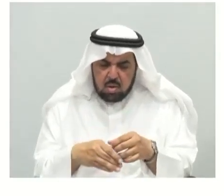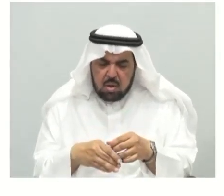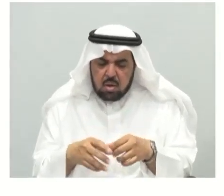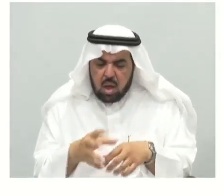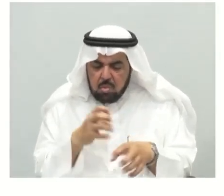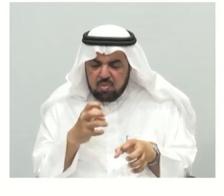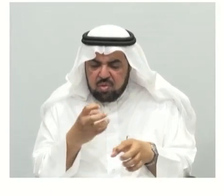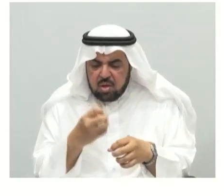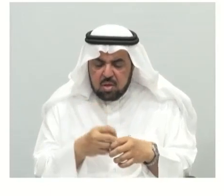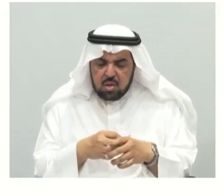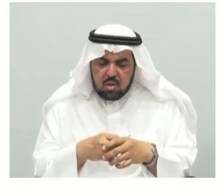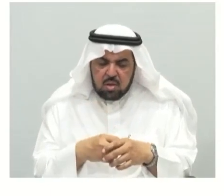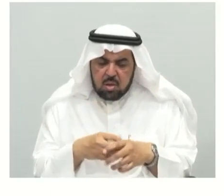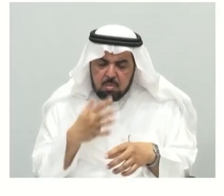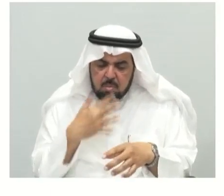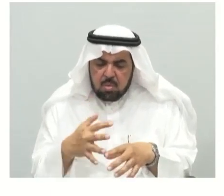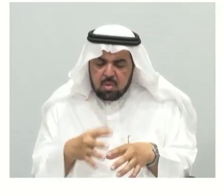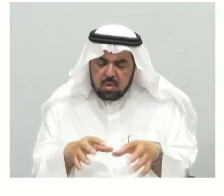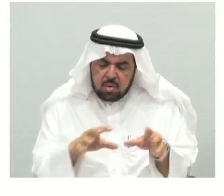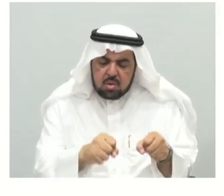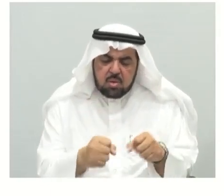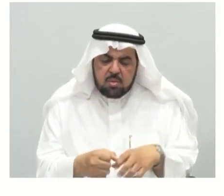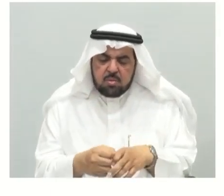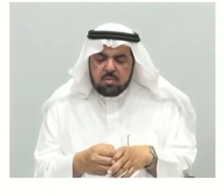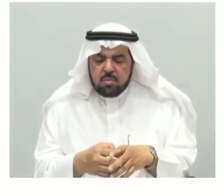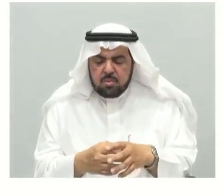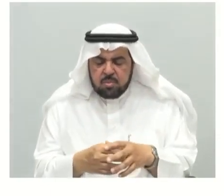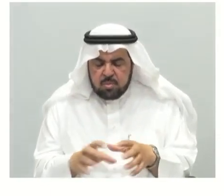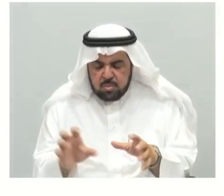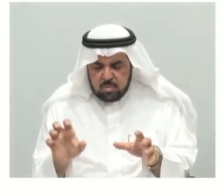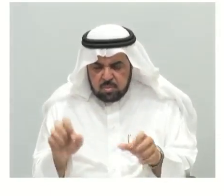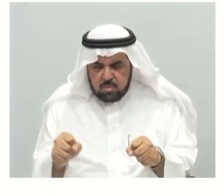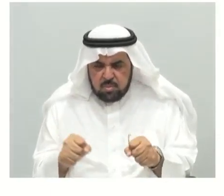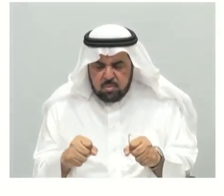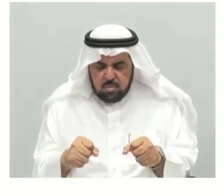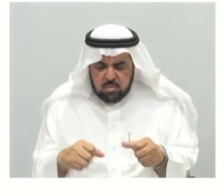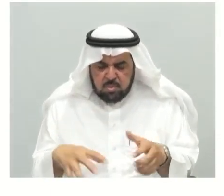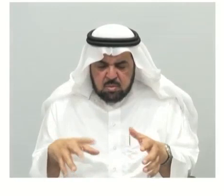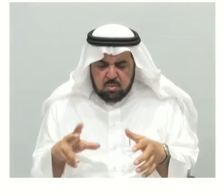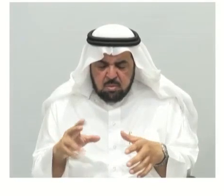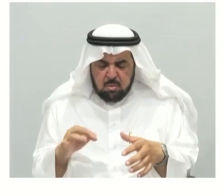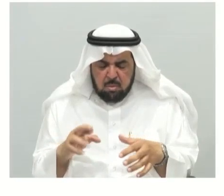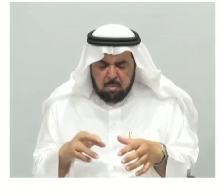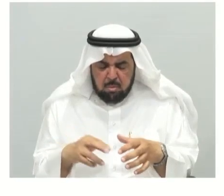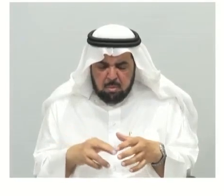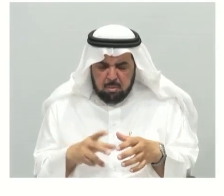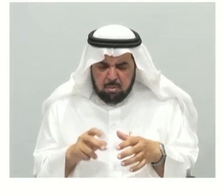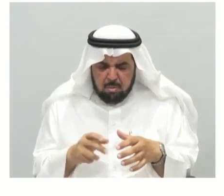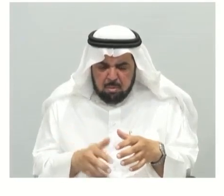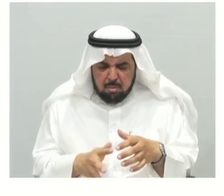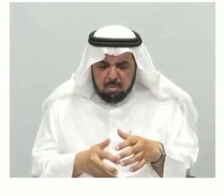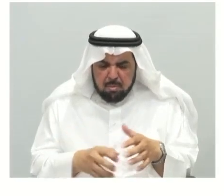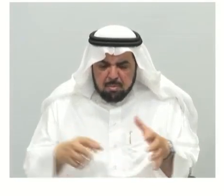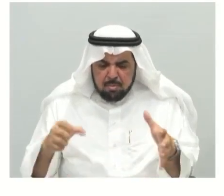المفترسات كما يسهل عليها الحصول على الغذاء عندما لا تقترب منه المفترسات من خلال محاكاته في شكله